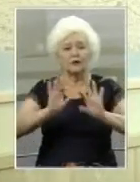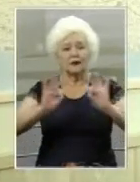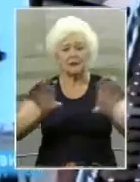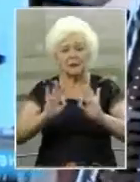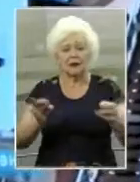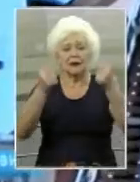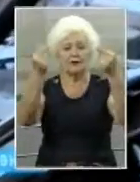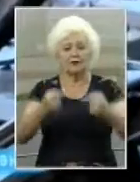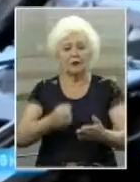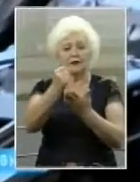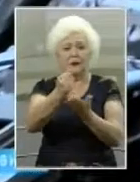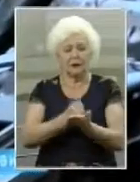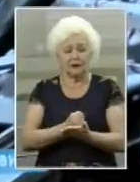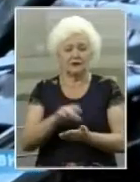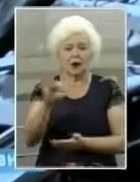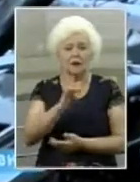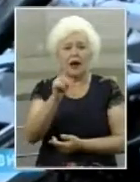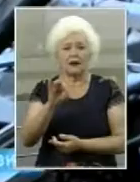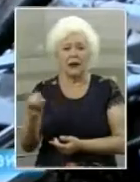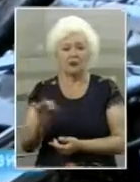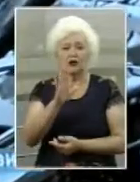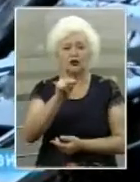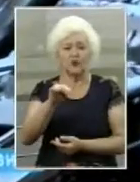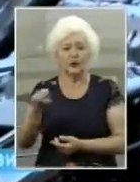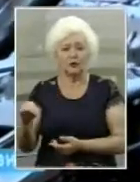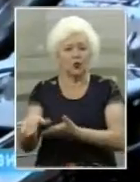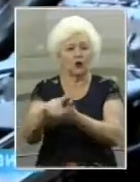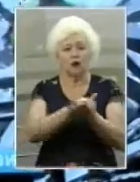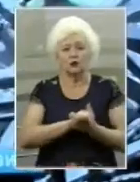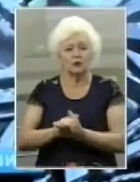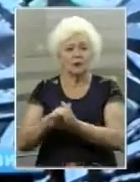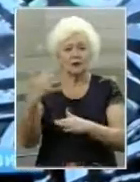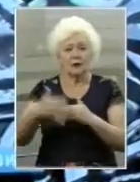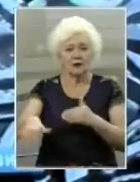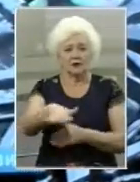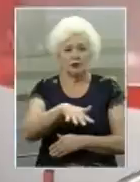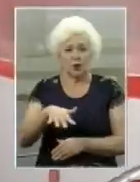з відповідними ліцензіями. Оксана Хлєбус, Володимир Чепіного, Суспільне, Херсон.